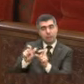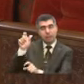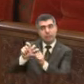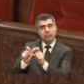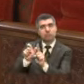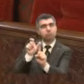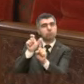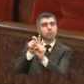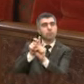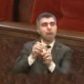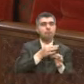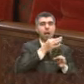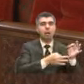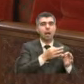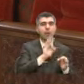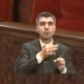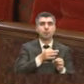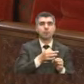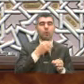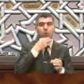إلى يد القضاء ليقول كلمته، وشكرا.